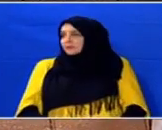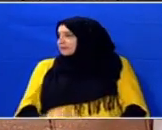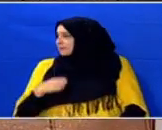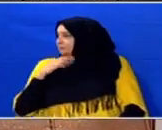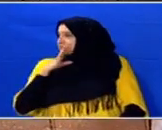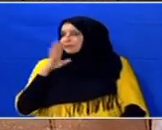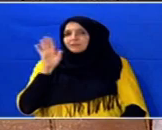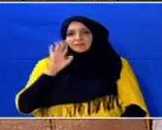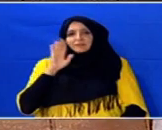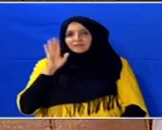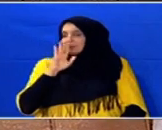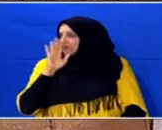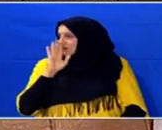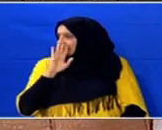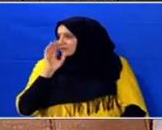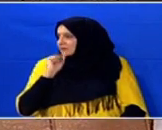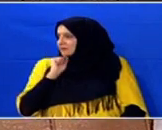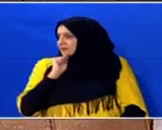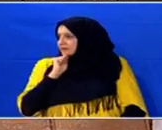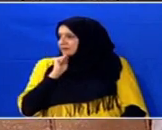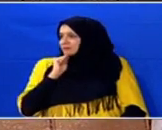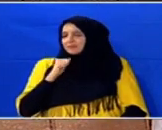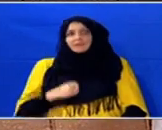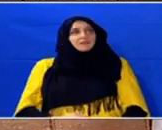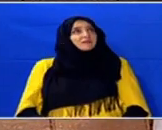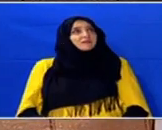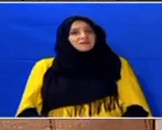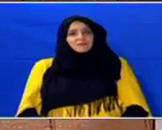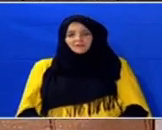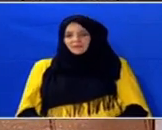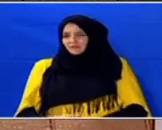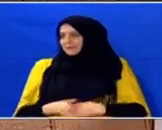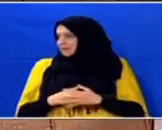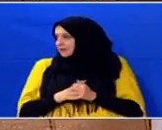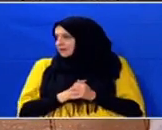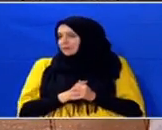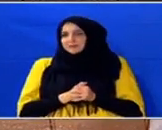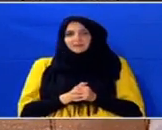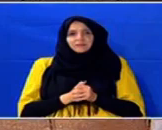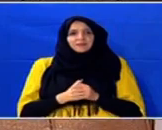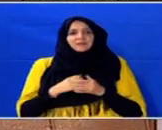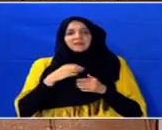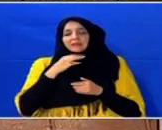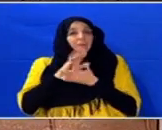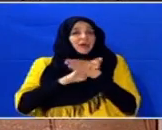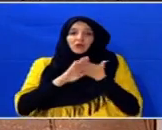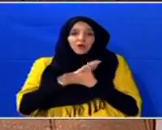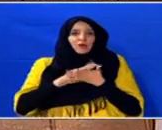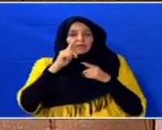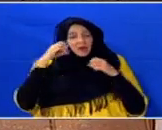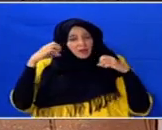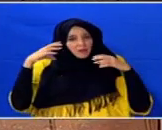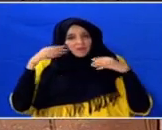الإيجار يقدمه المؤجر الذي يثبت من